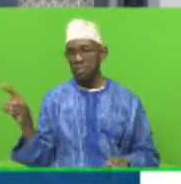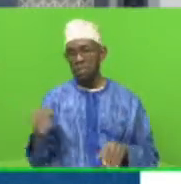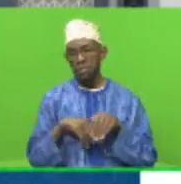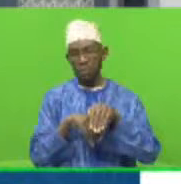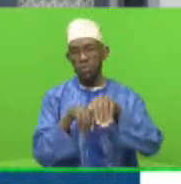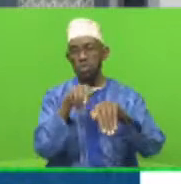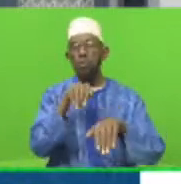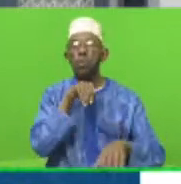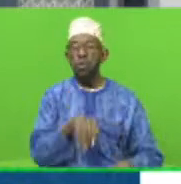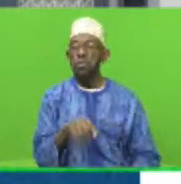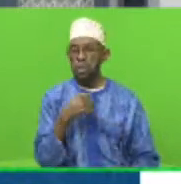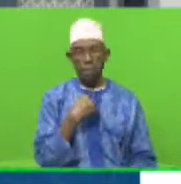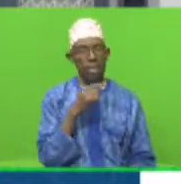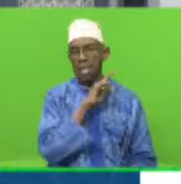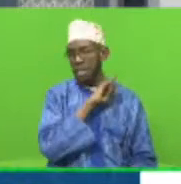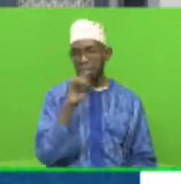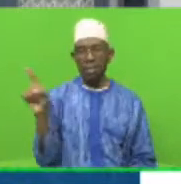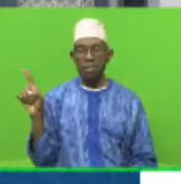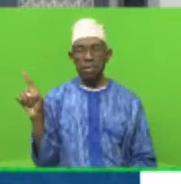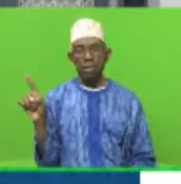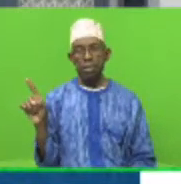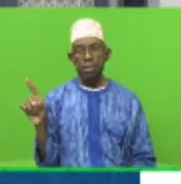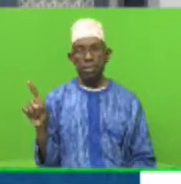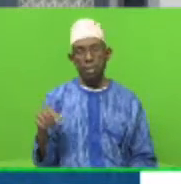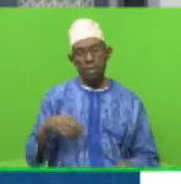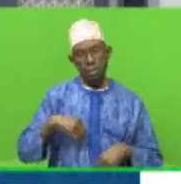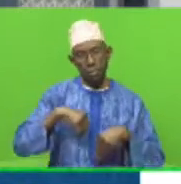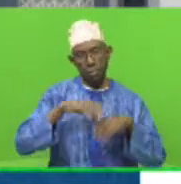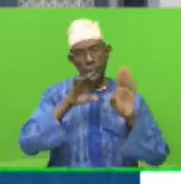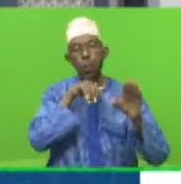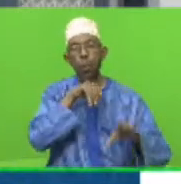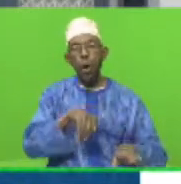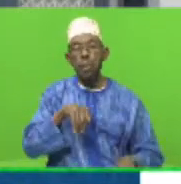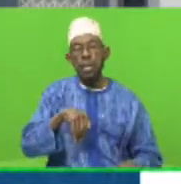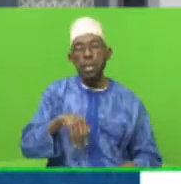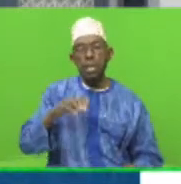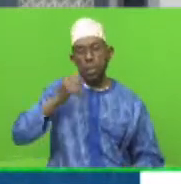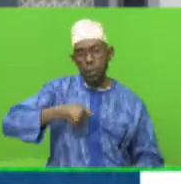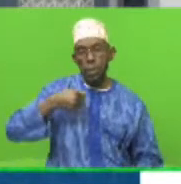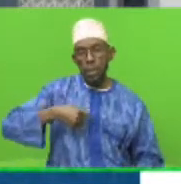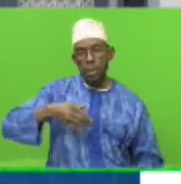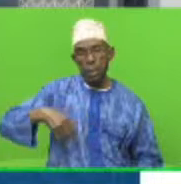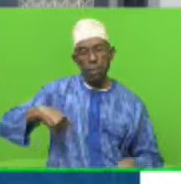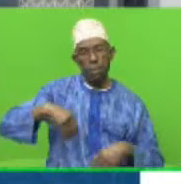you. And then Prophet ﷺ leaves. Shu'bah says,